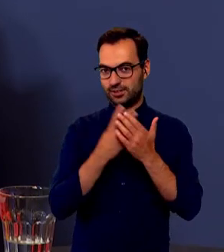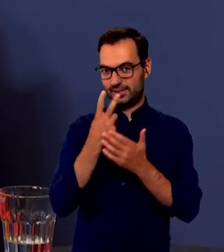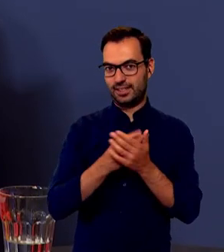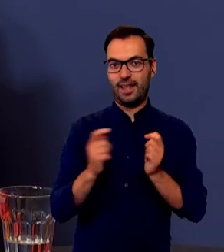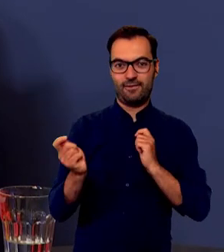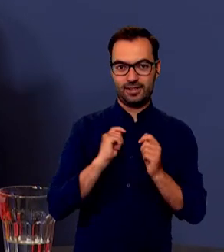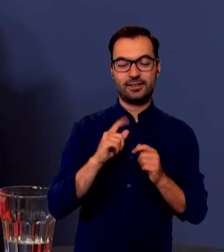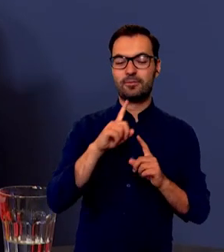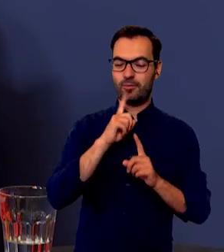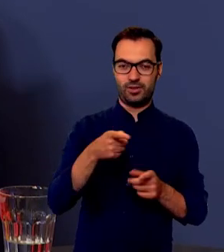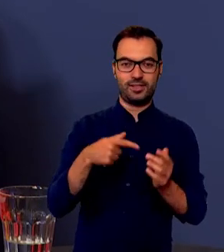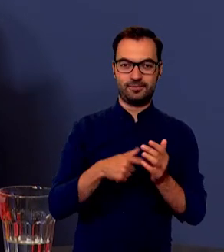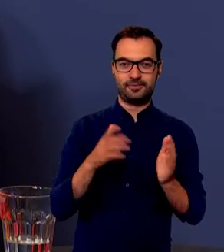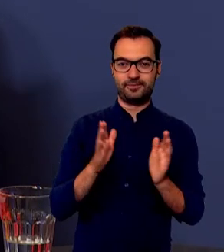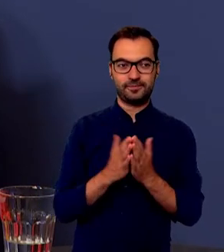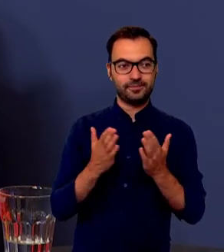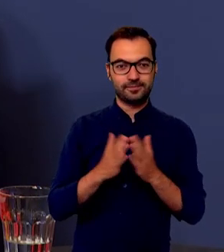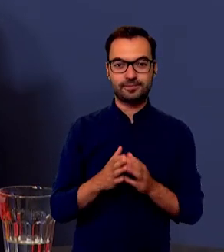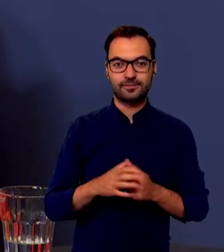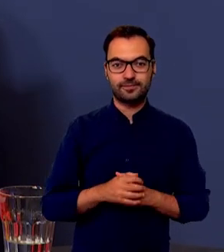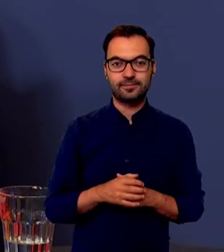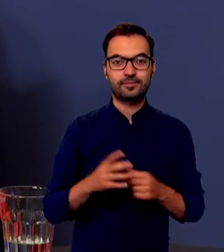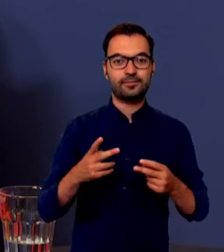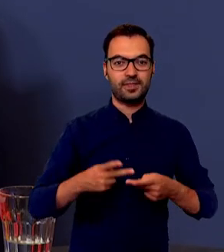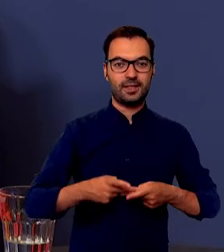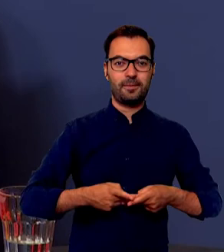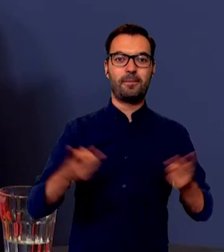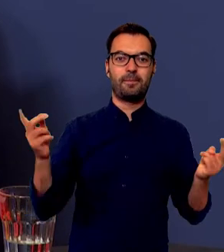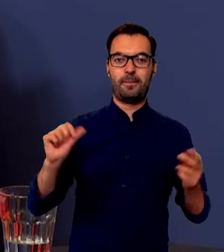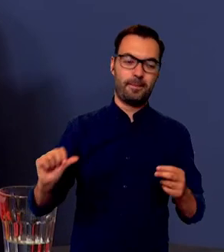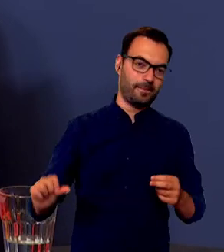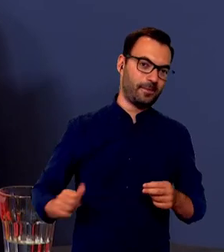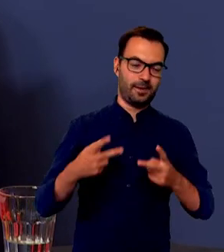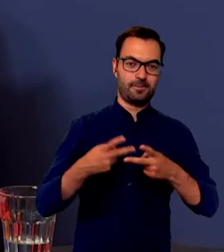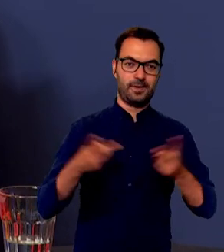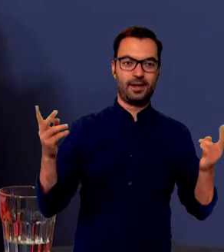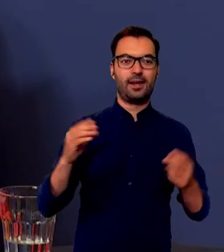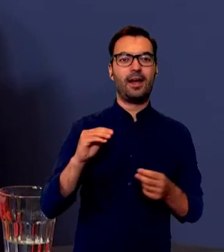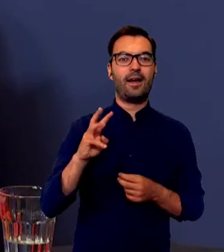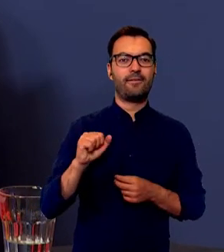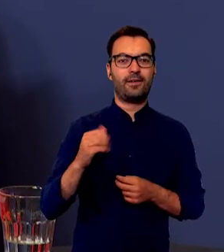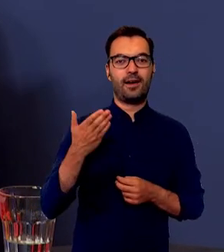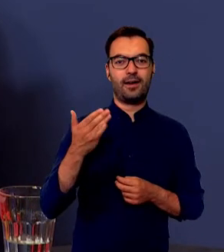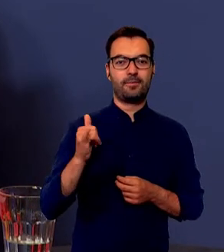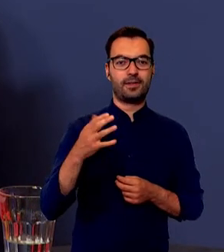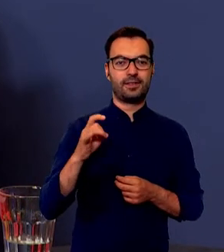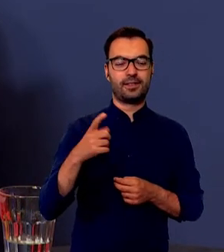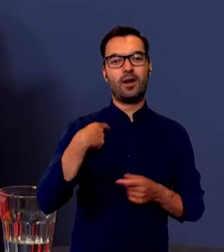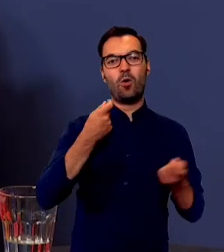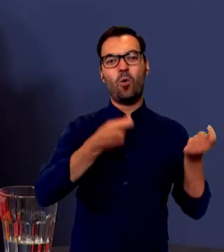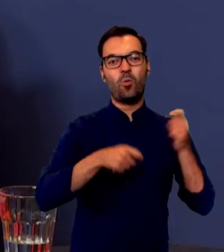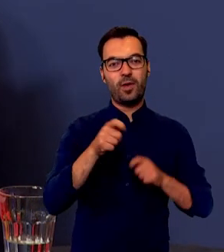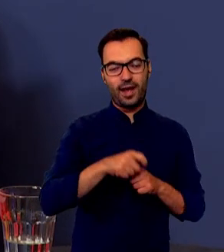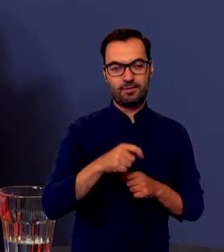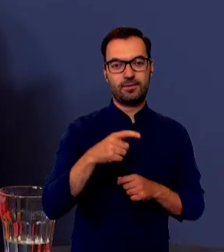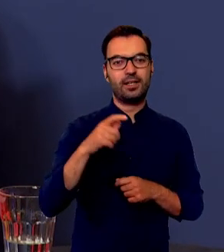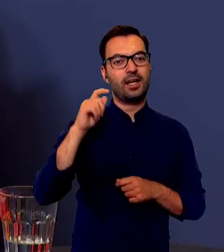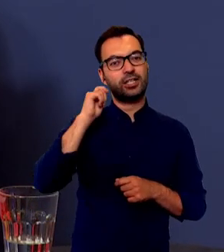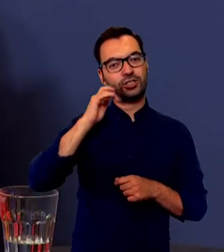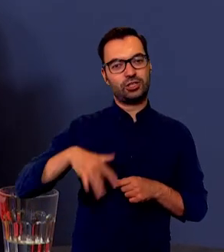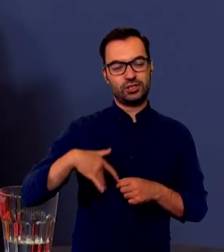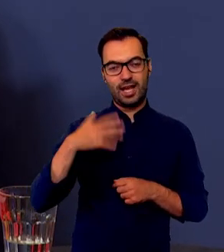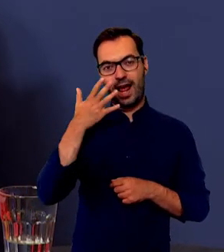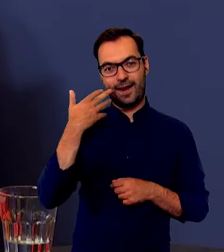wam zdecydowanie polecamy. Tego lata premiera na premierze online Empiku, Ewa Minge, książka Ubierałam arabskie księżniczki i